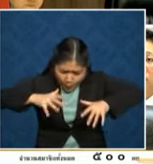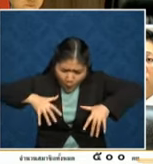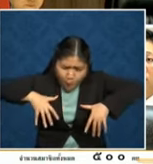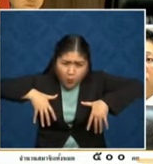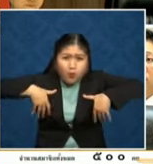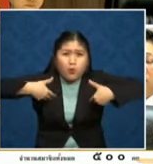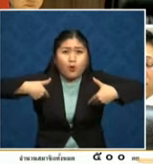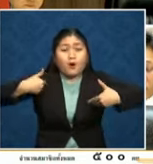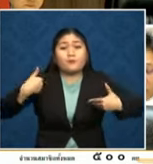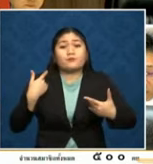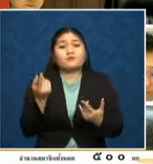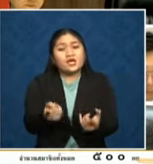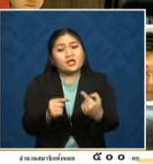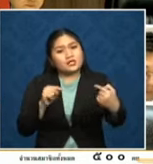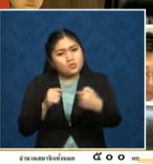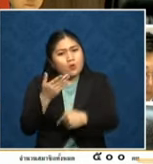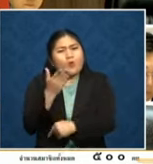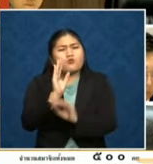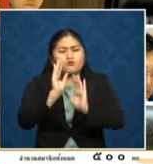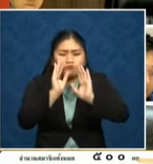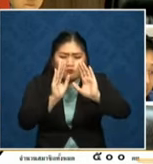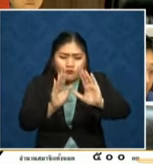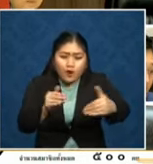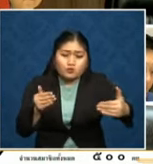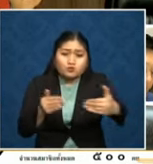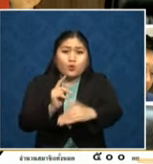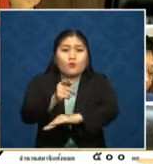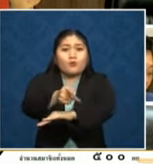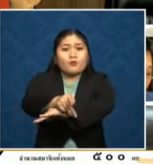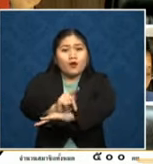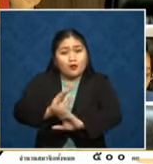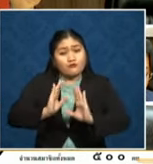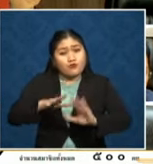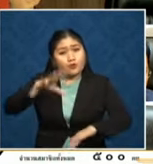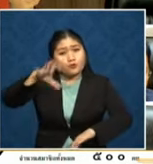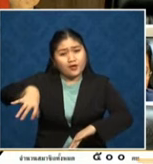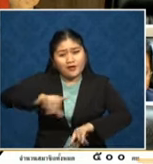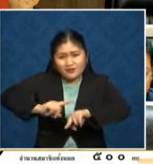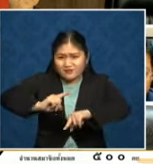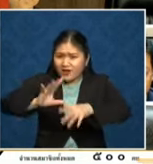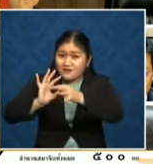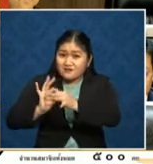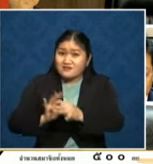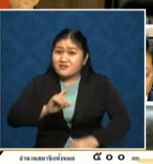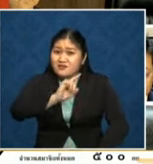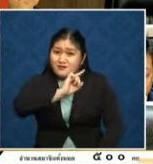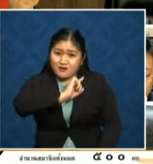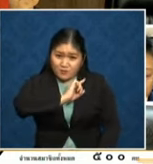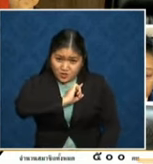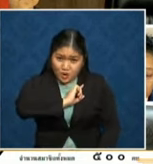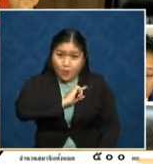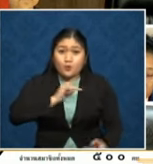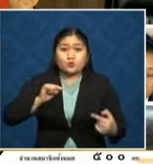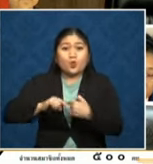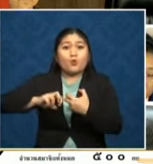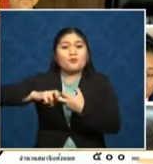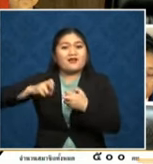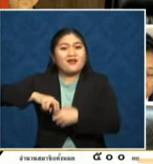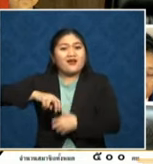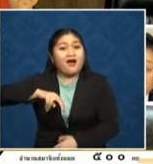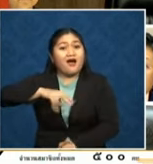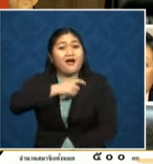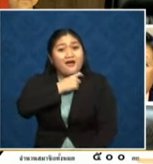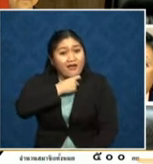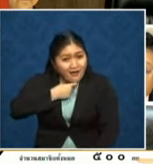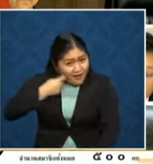และแล้งจึงขอย้ำผ่านท่านประธานสภาไปถึงทุกหน่วยงานที่เกี่ยวข้องในการรับมือกับปัญหาที่จะเกิดขึ้น